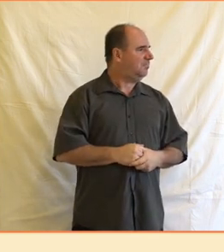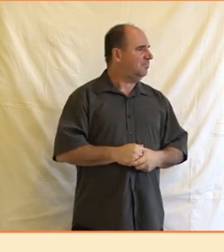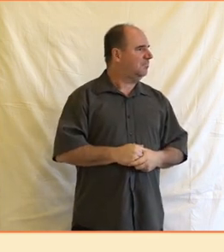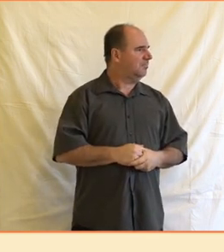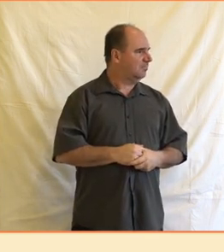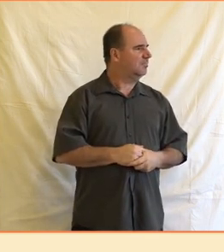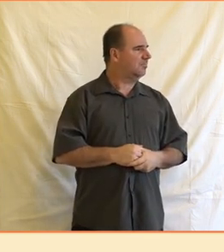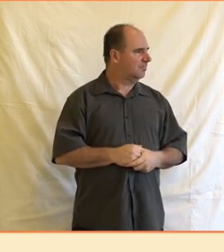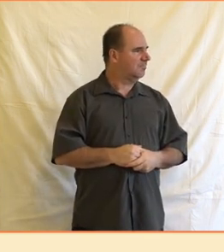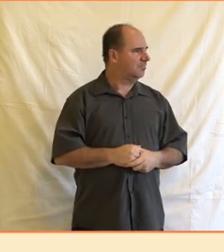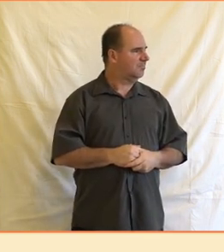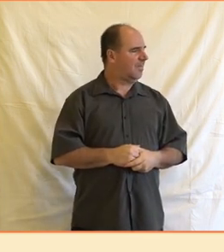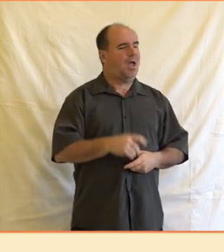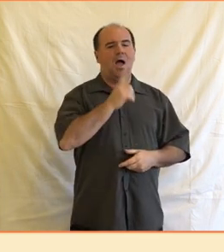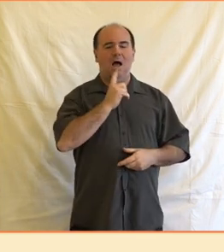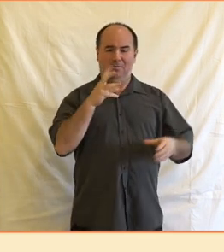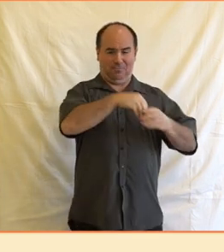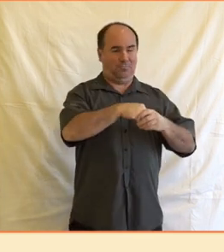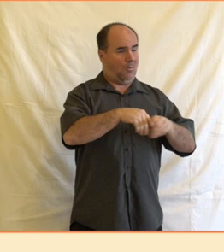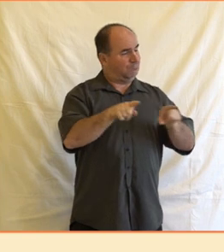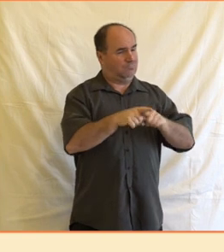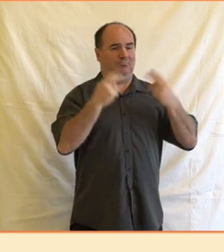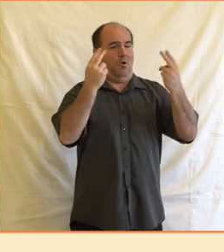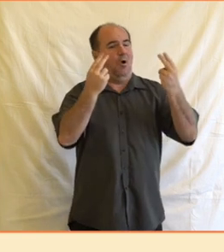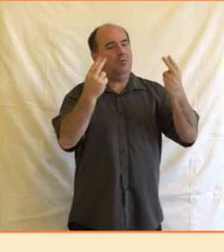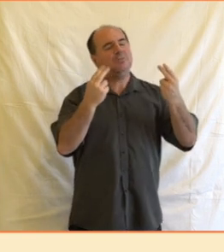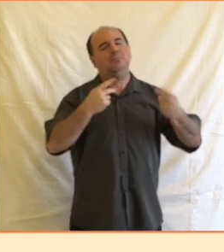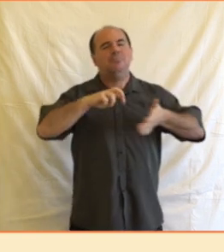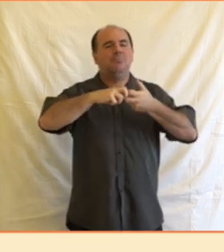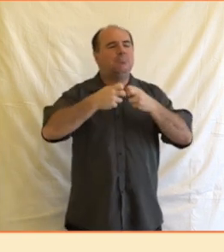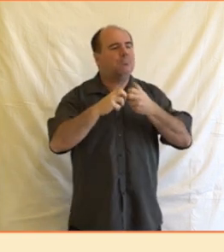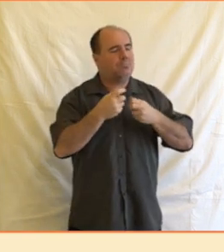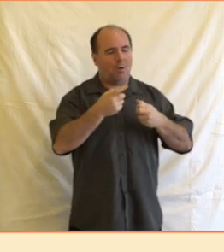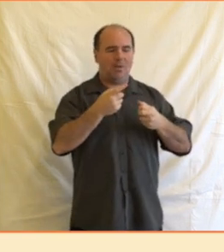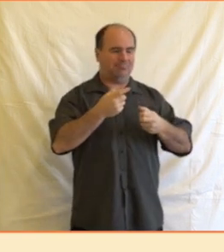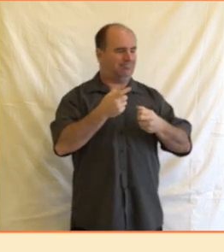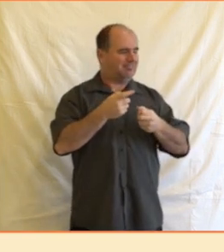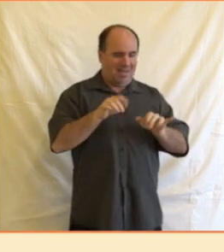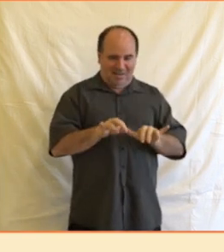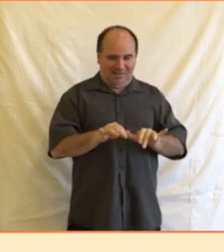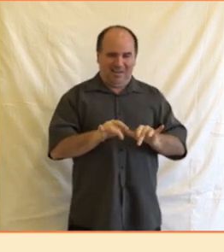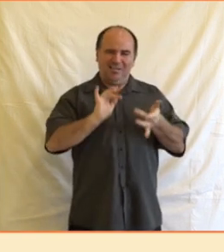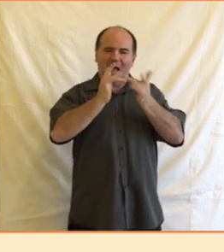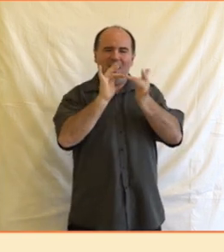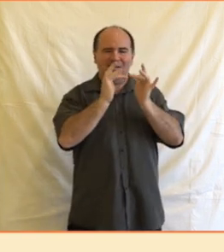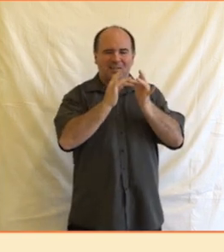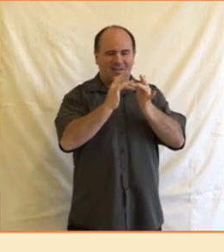Myslím, že se zde odráží takové tradiční hodnocení vlastně problematiky toho digitálního vyloučení, které často je